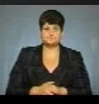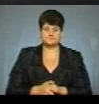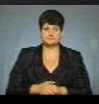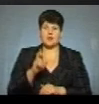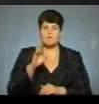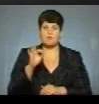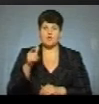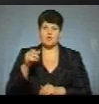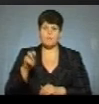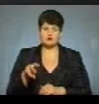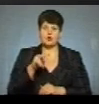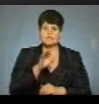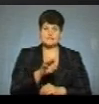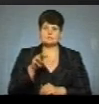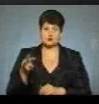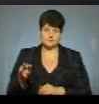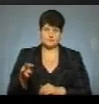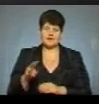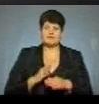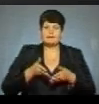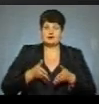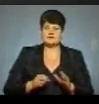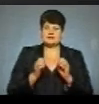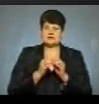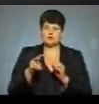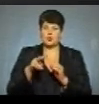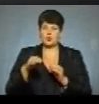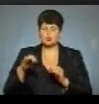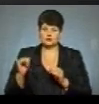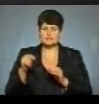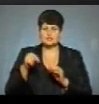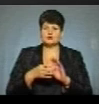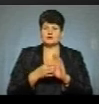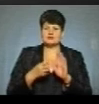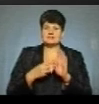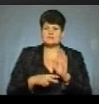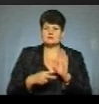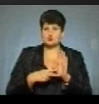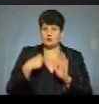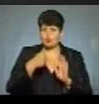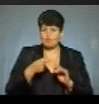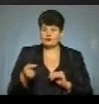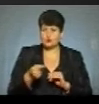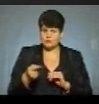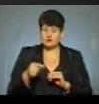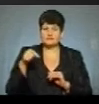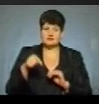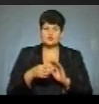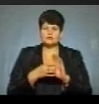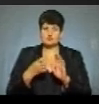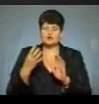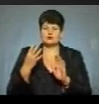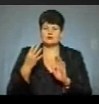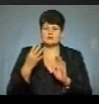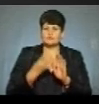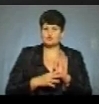Богомол Олександр Миколаєвич народився 10 лютого 1977 року в Тернополі. У